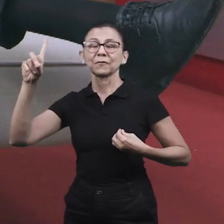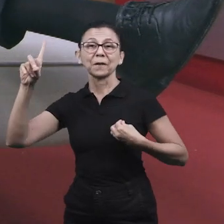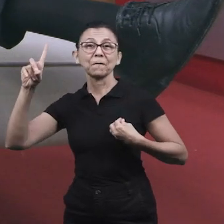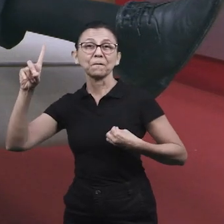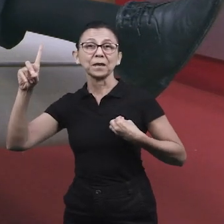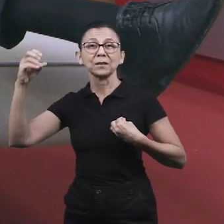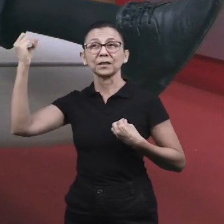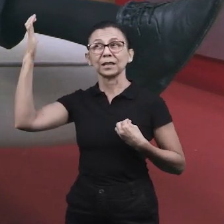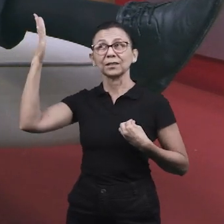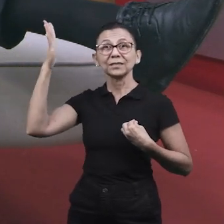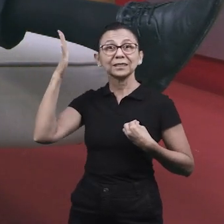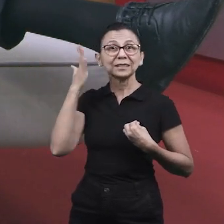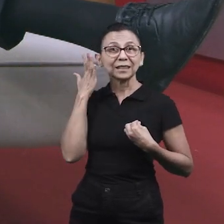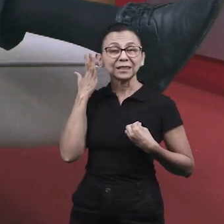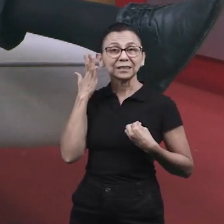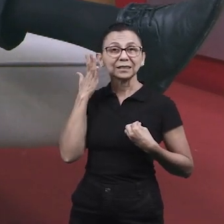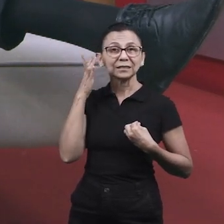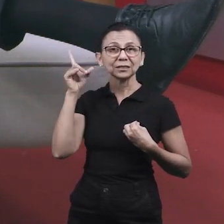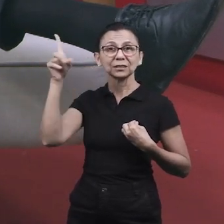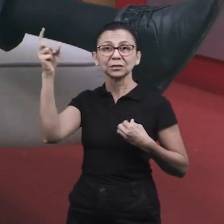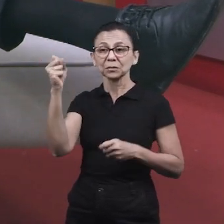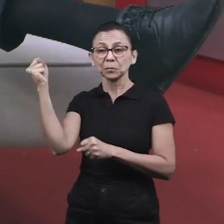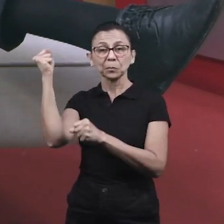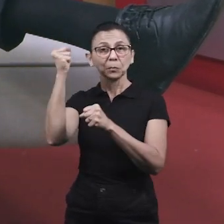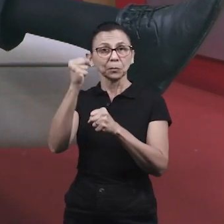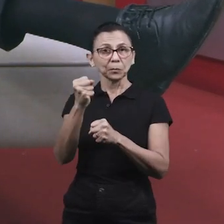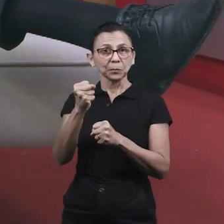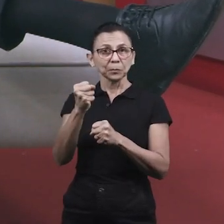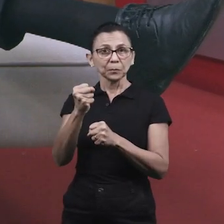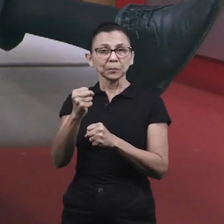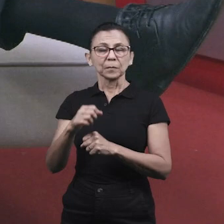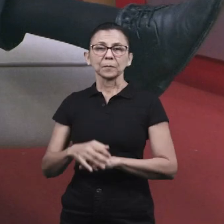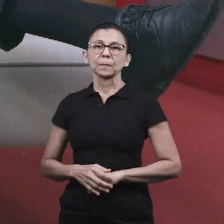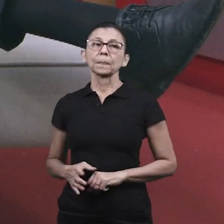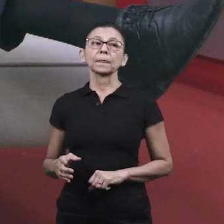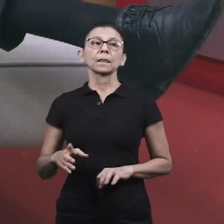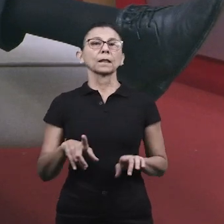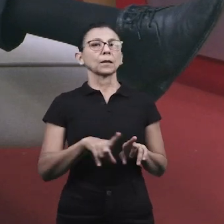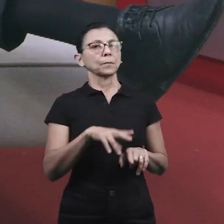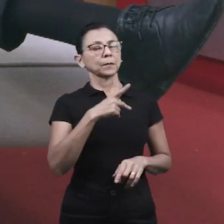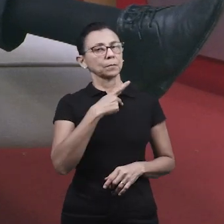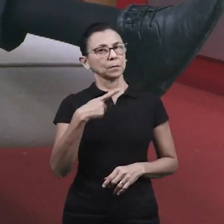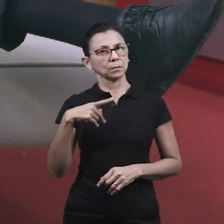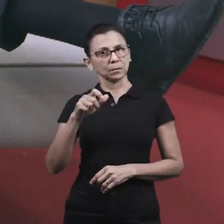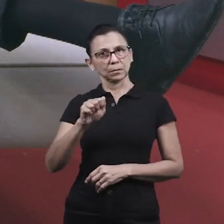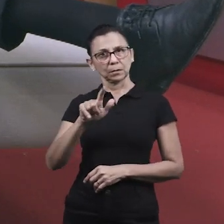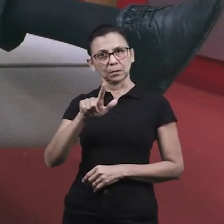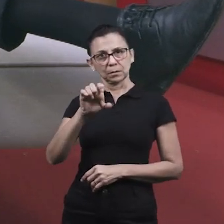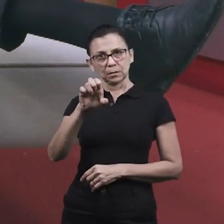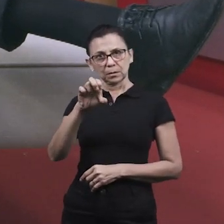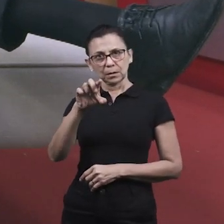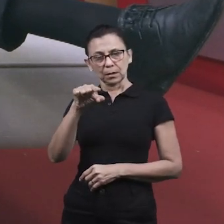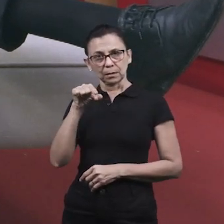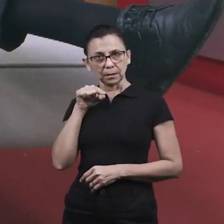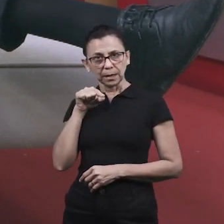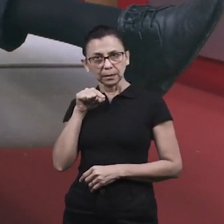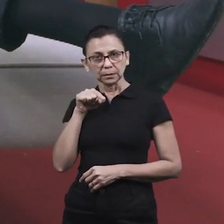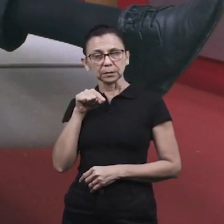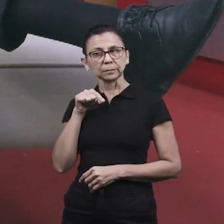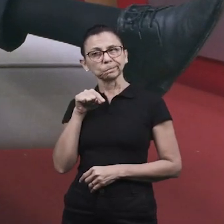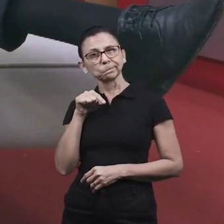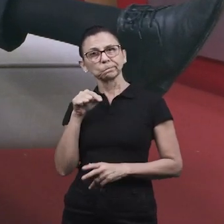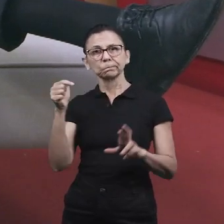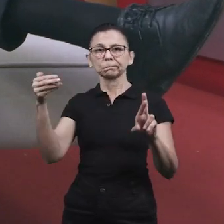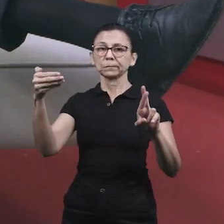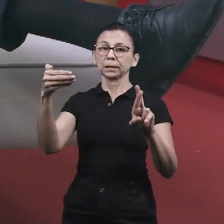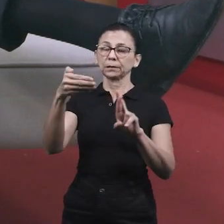bénédiction glorieuse. Nous avons accès à la parole vivante de Dieu Tout-Puissant. Maintenant,